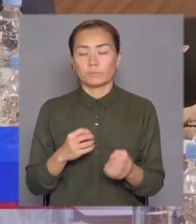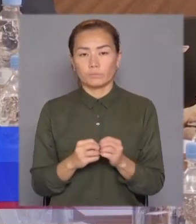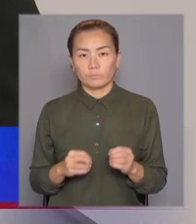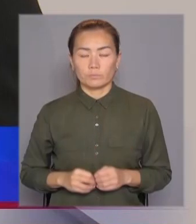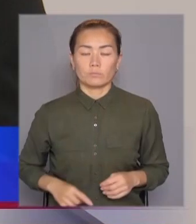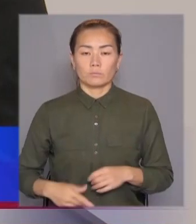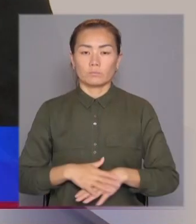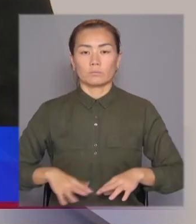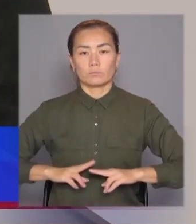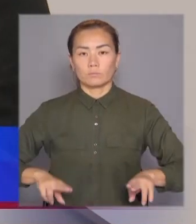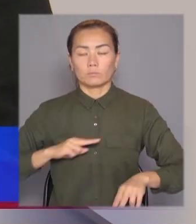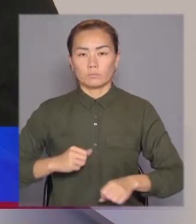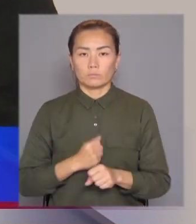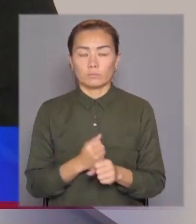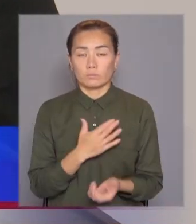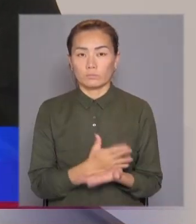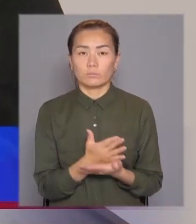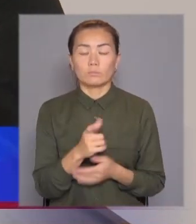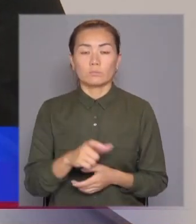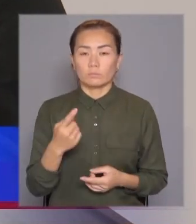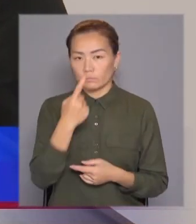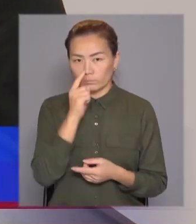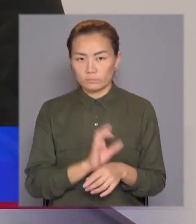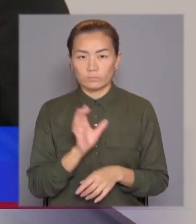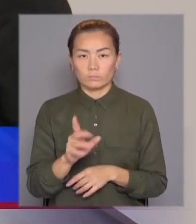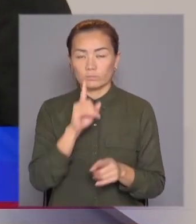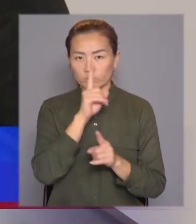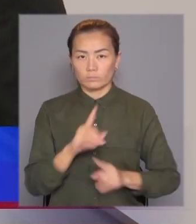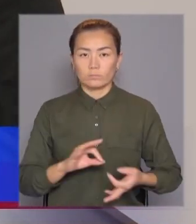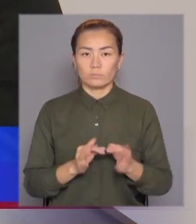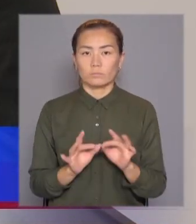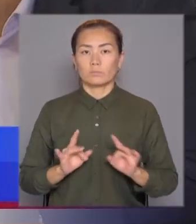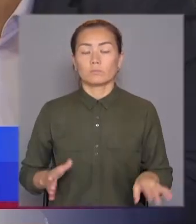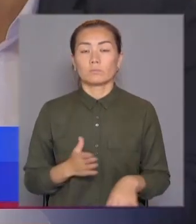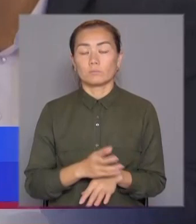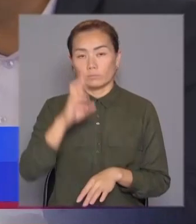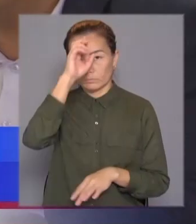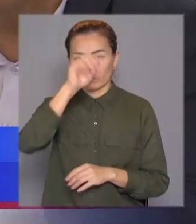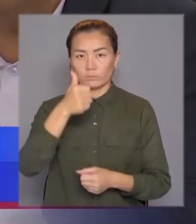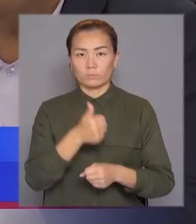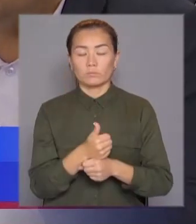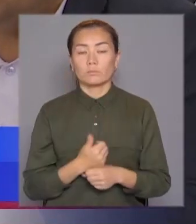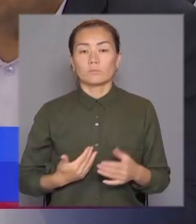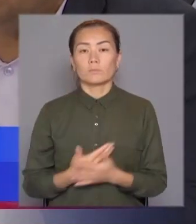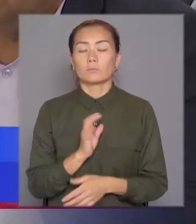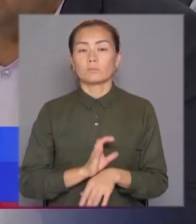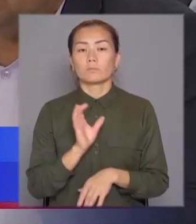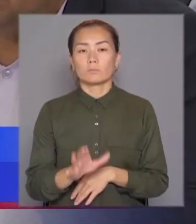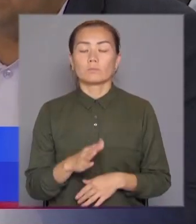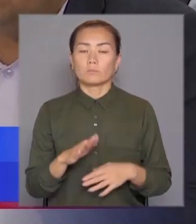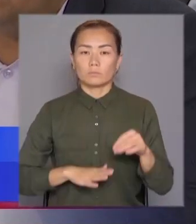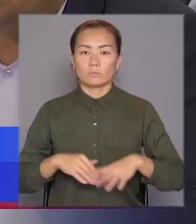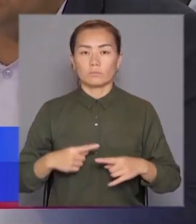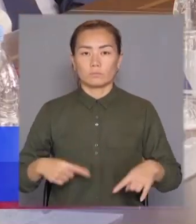жібермей ел арасында насихаттап келеді. Ел ағалары биылғы жолдаудың ерекшеліктеріне тоқталды. Мемлекет басшысының жаңа жолдауы сан